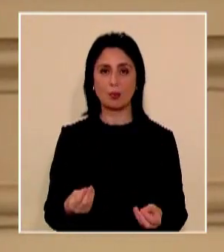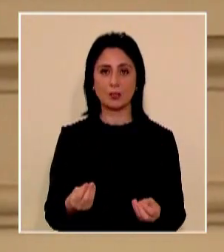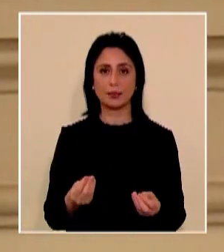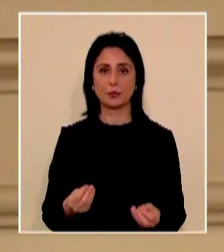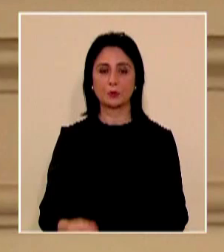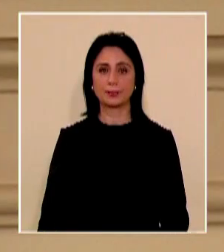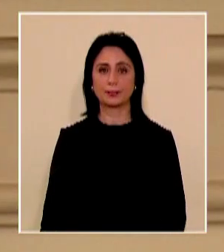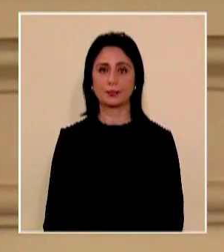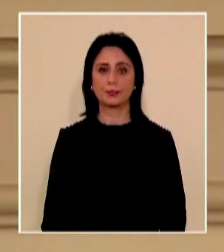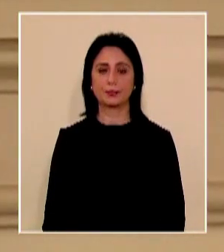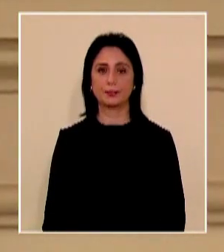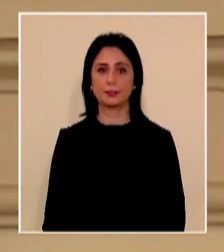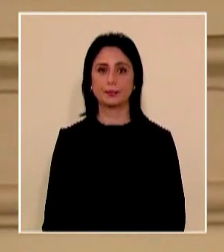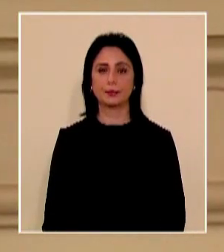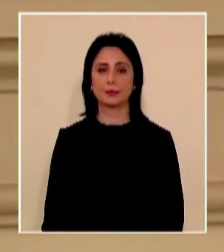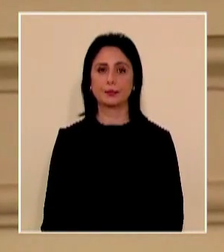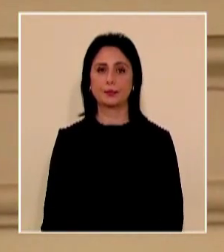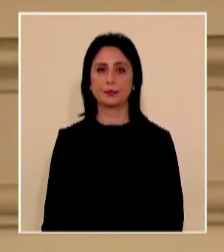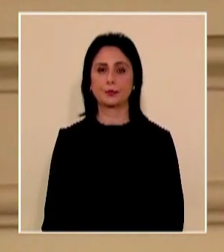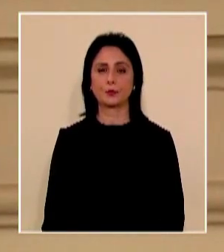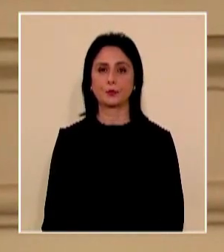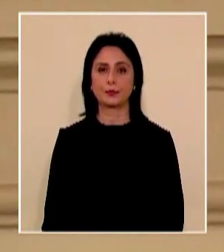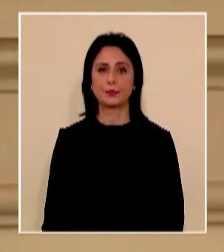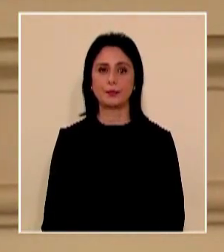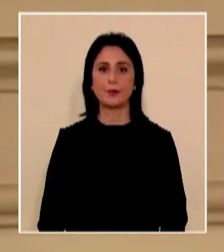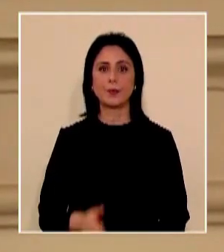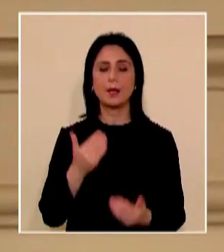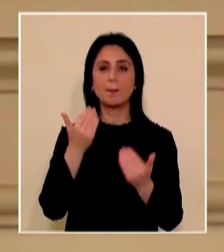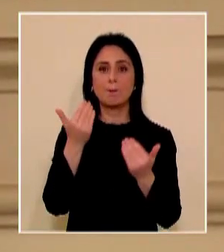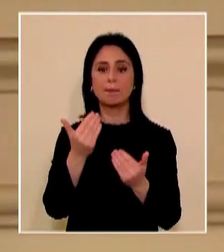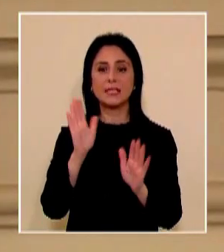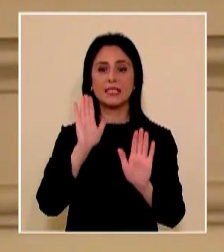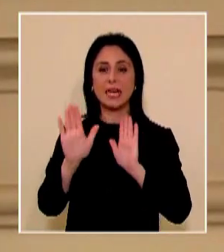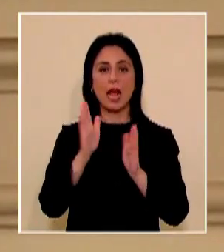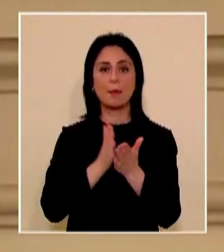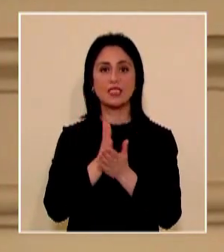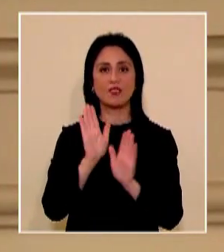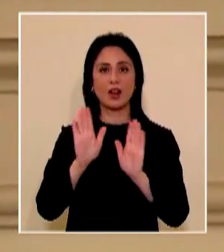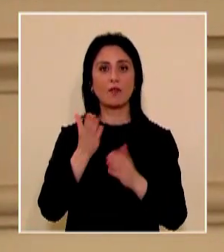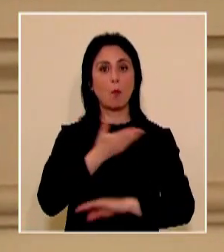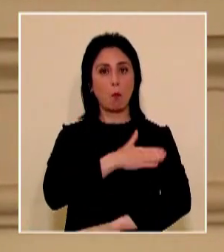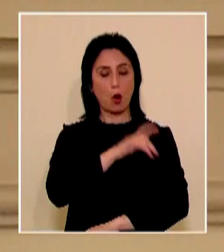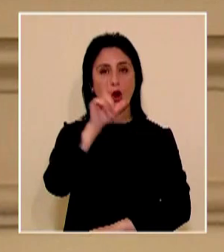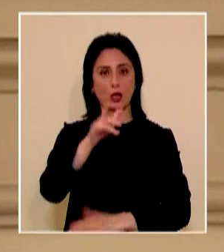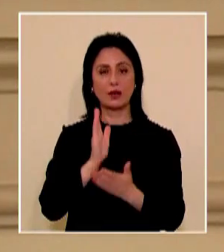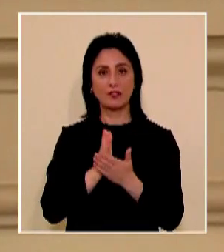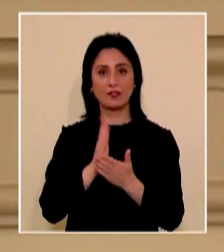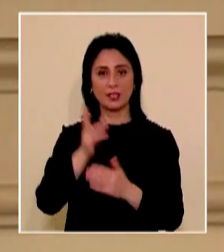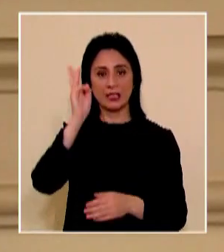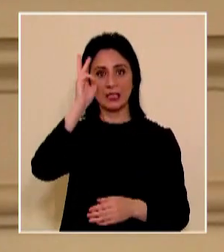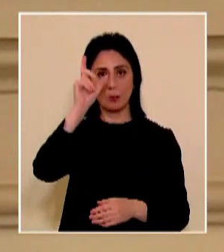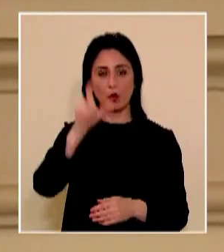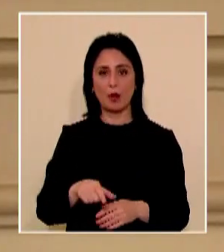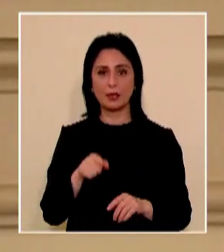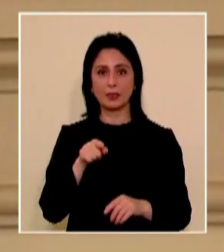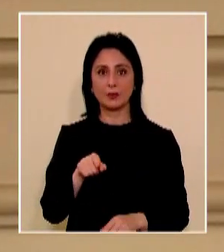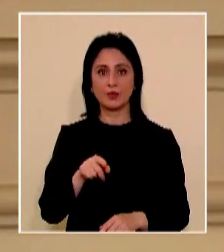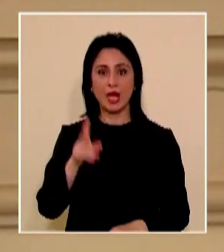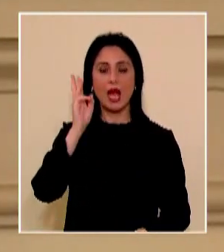stoi polski przedstawiciel, polski ambasador, pan profesor Marek Szczygieł.